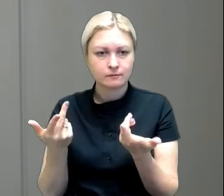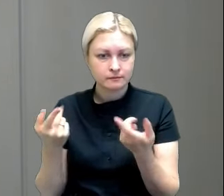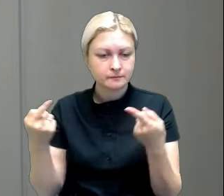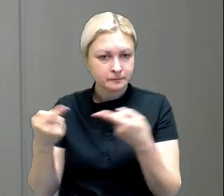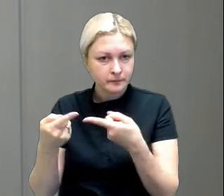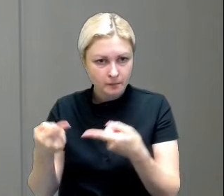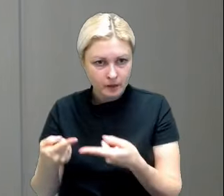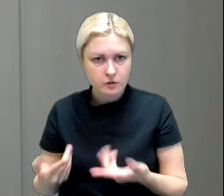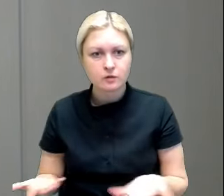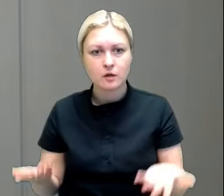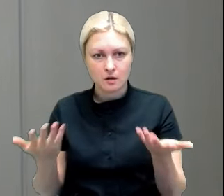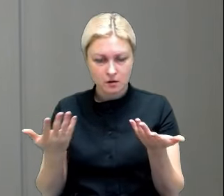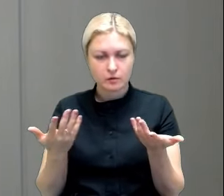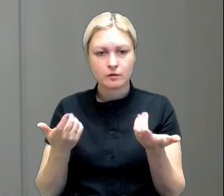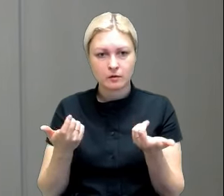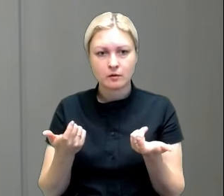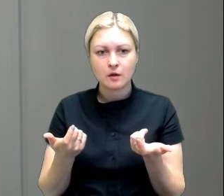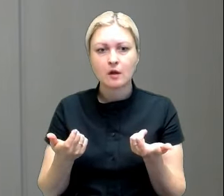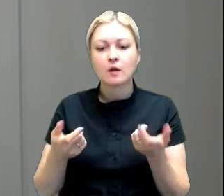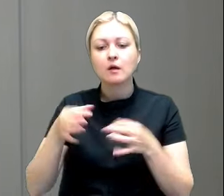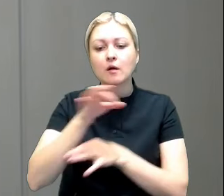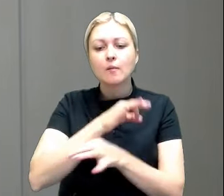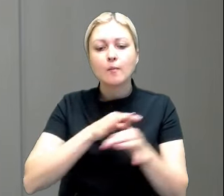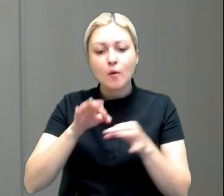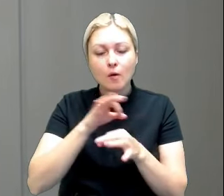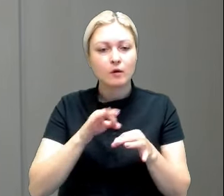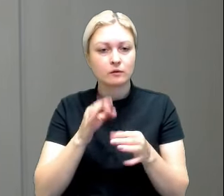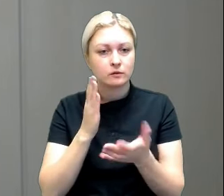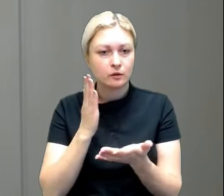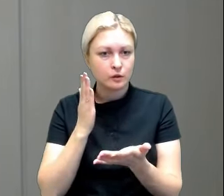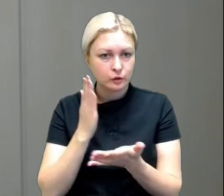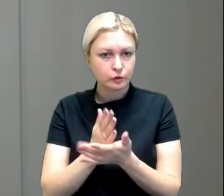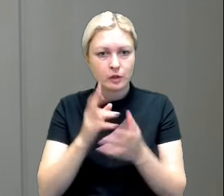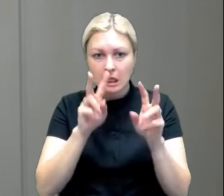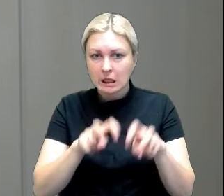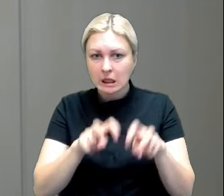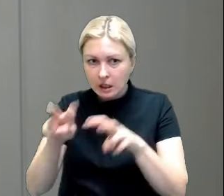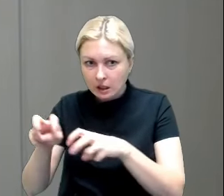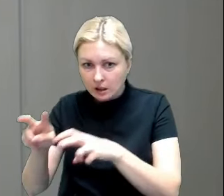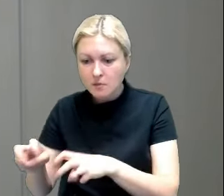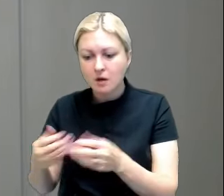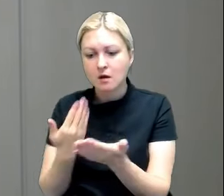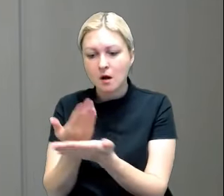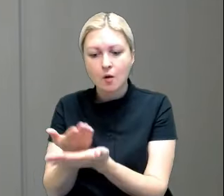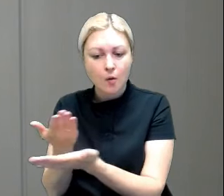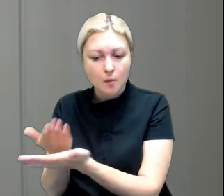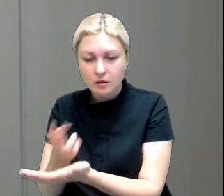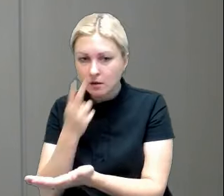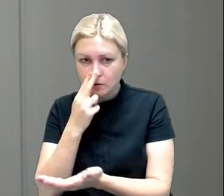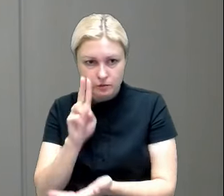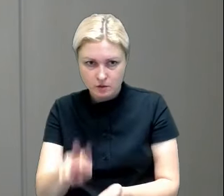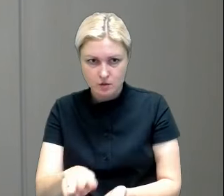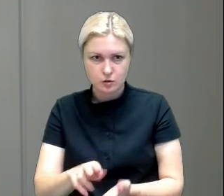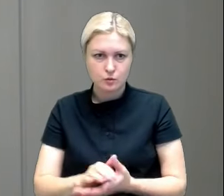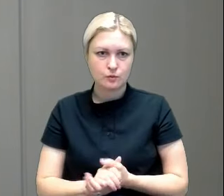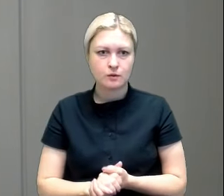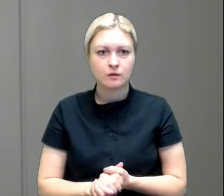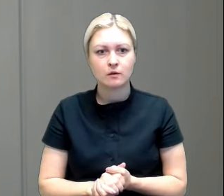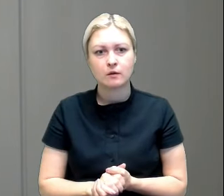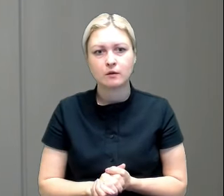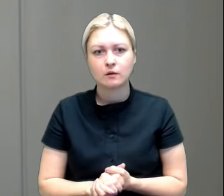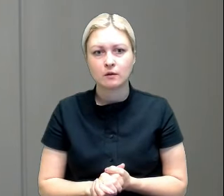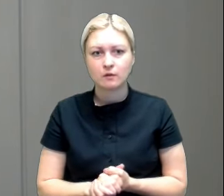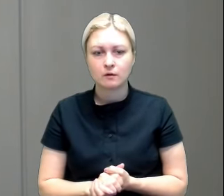instrumentalizuojančiais architektų urbanistų tyrimais ir iš jų sekančiomis rekomendacijomis taip